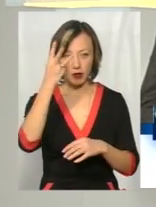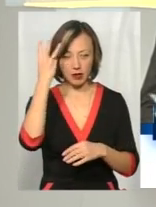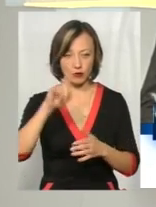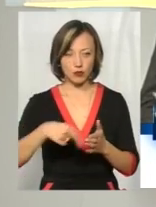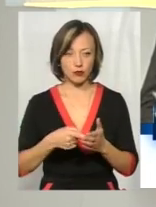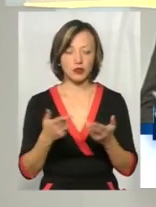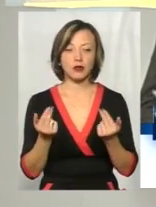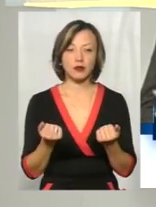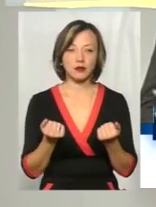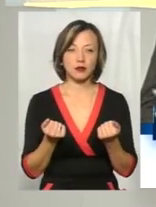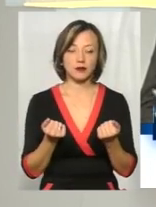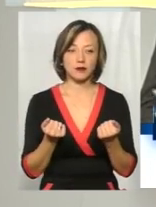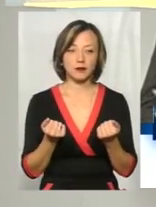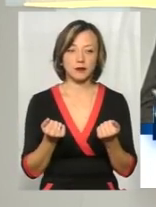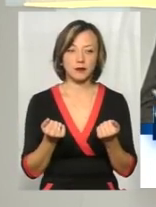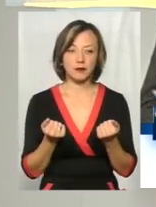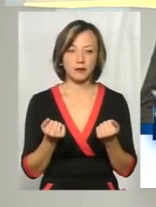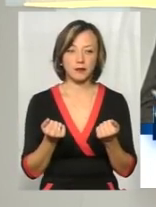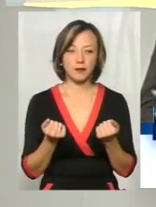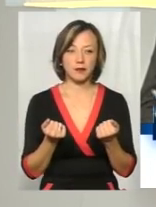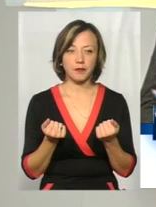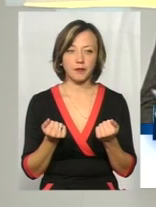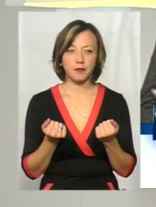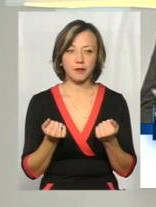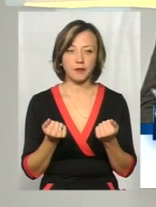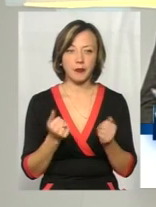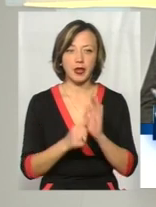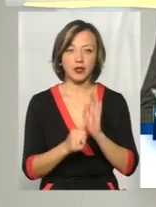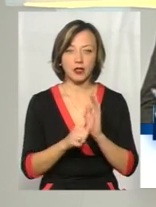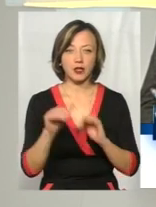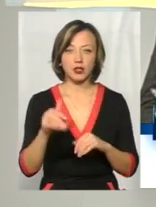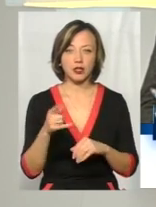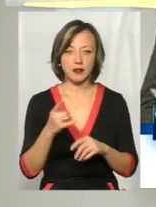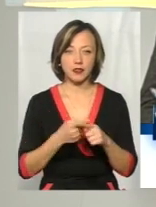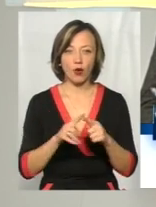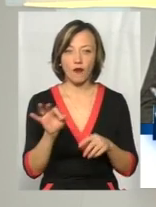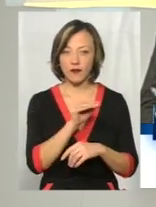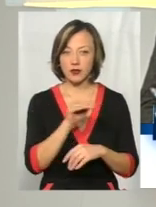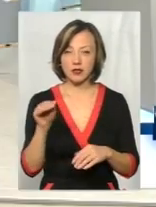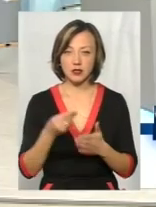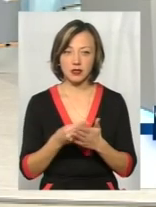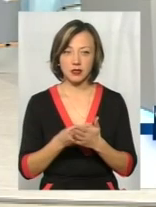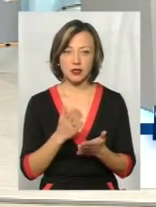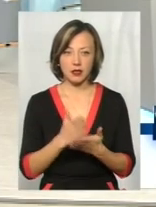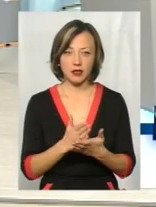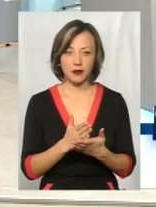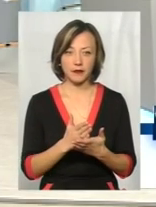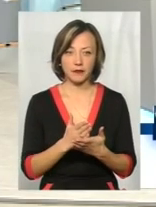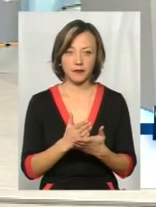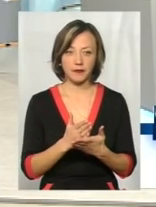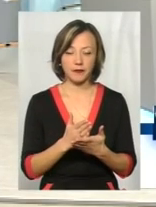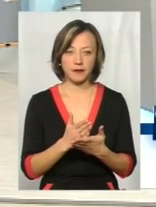так? Правильно я зрозумів? Зараз тому вона коштує 60 тисяч гривень, а це офіційна ціна? Є в нас не